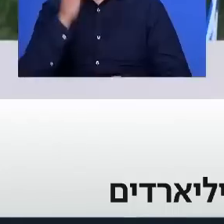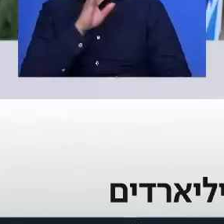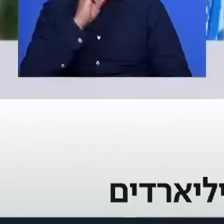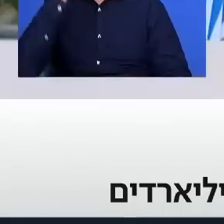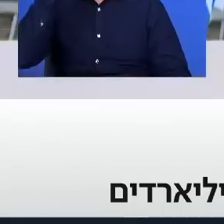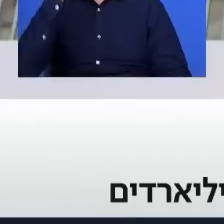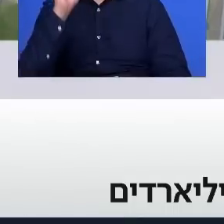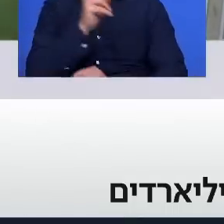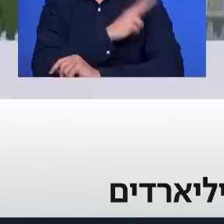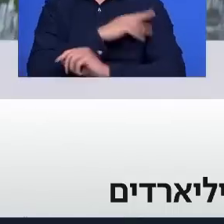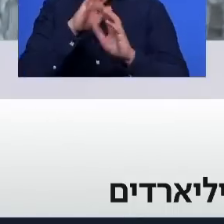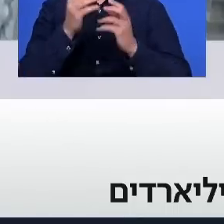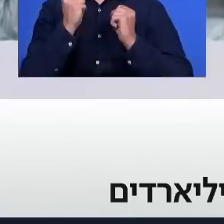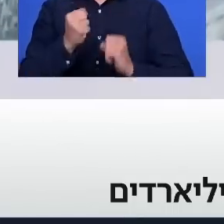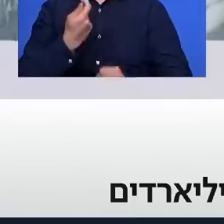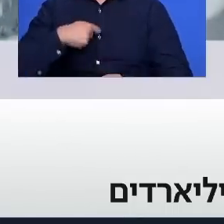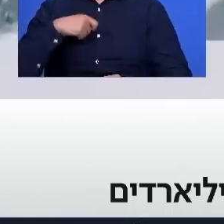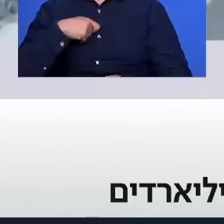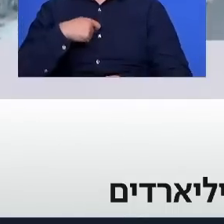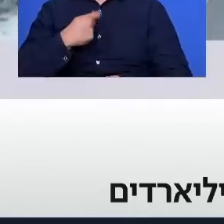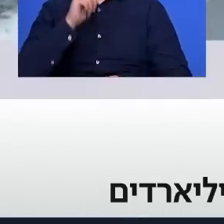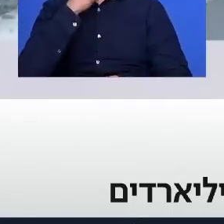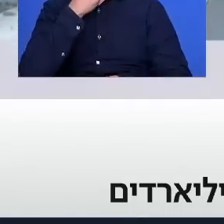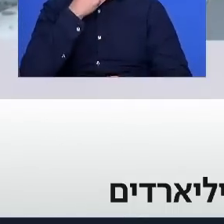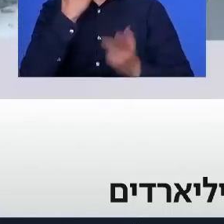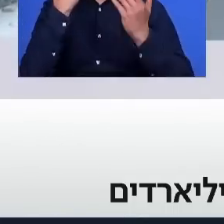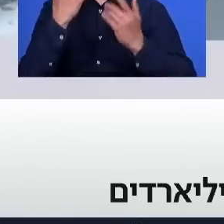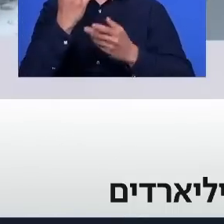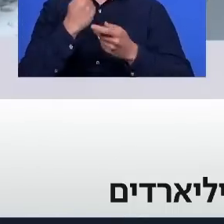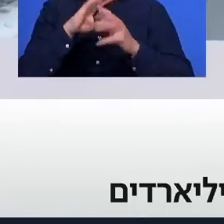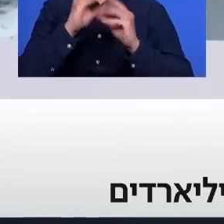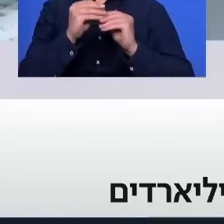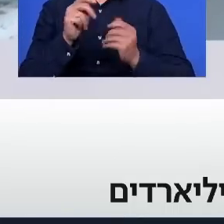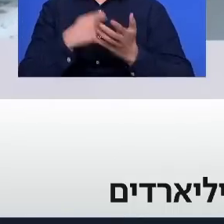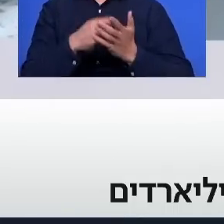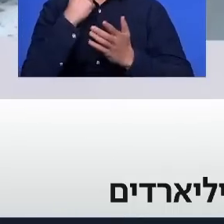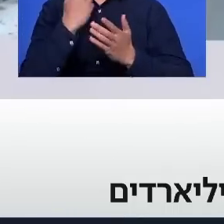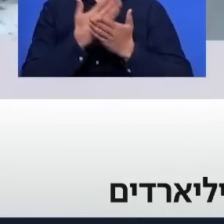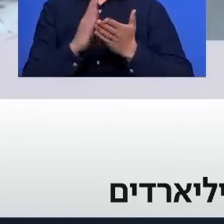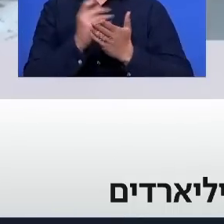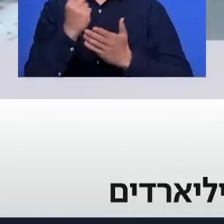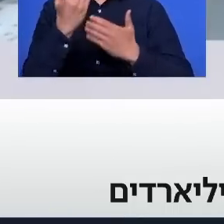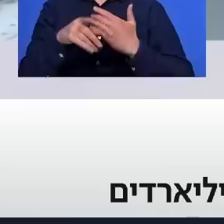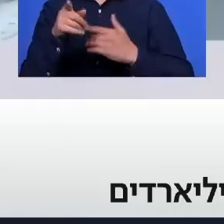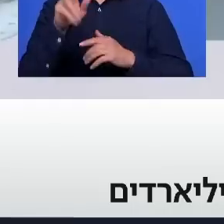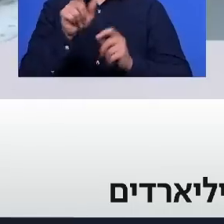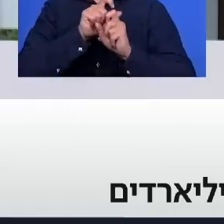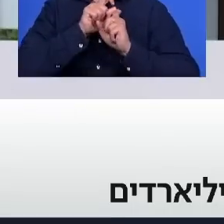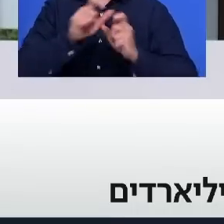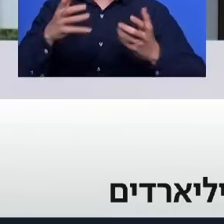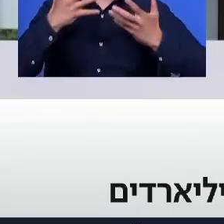של גופי הביטחון, השב"כ והמוסד. כשהחשב הכללי באוצר קובע בשבועות האחרונים שלגופים האלה יש חוב